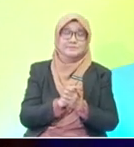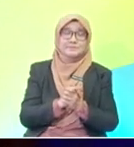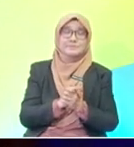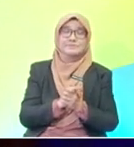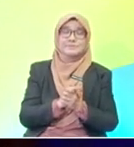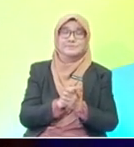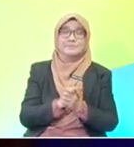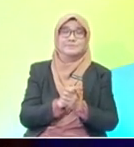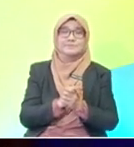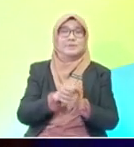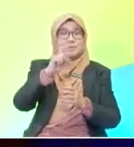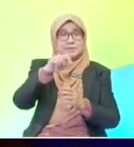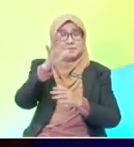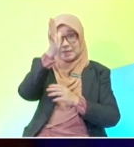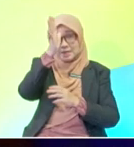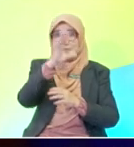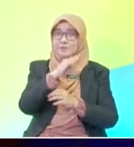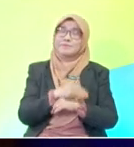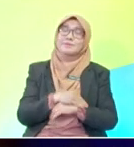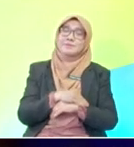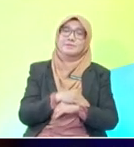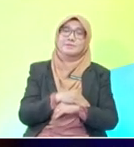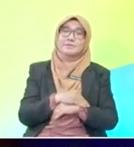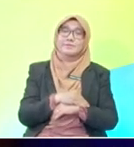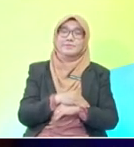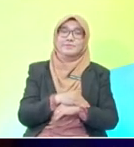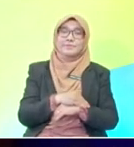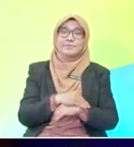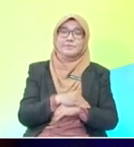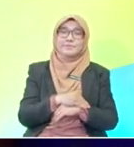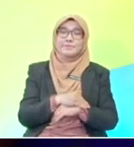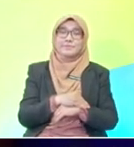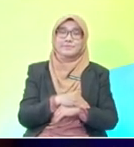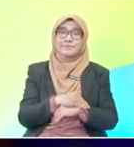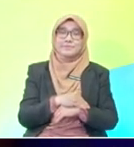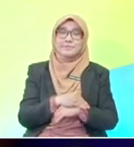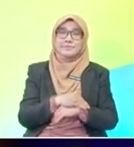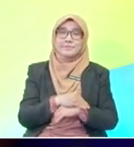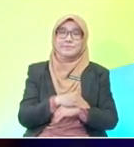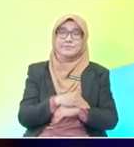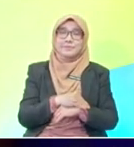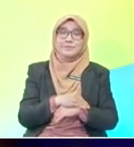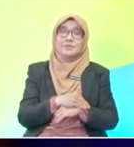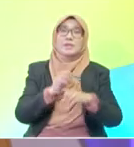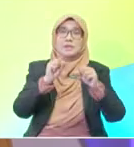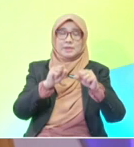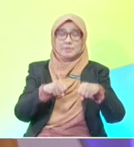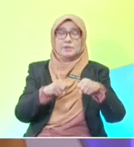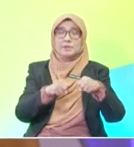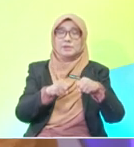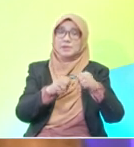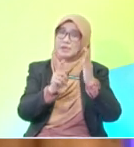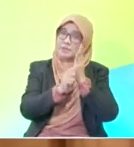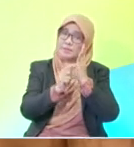menghasilkan karya ini, kita perlu kreatif dan inovatif. Okey. Okey, seterusnya Abang Fizi. Ya, Cikgu. Kita boleh tambahkan hiasanlah